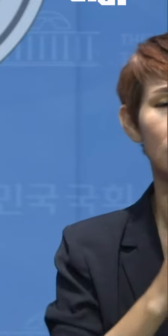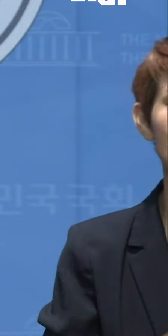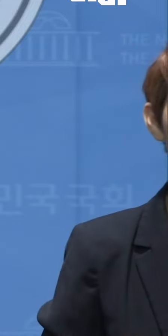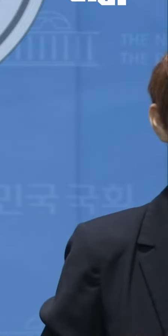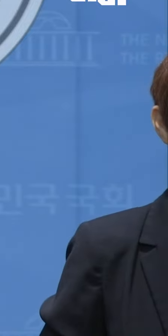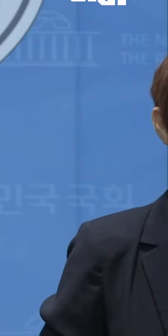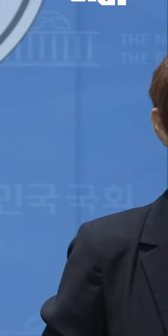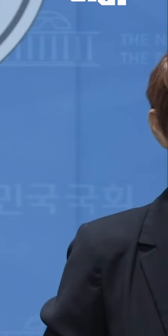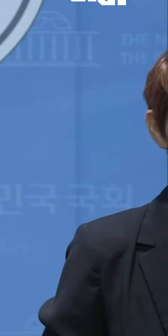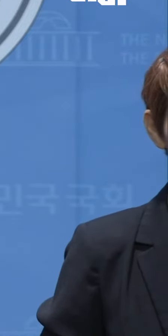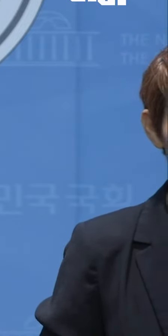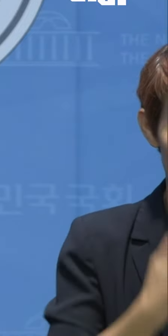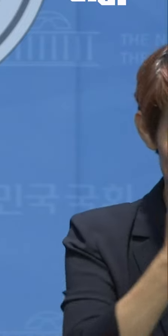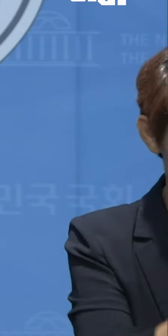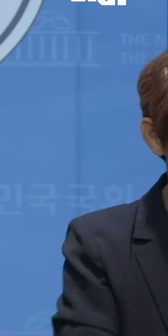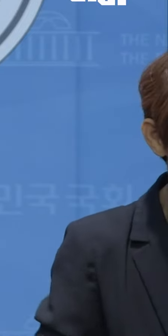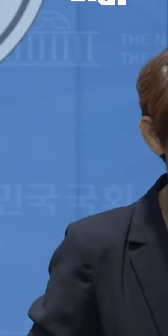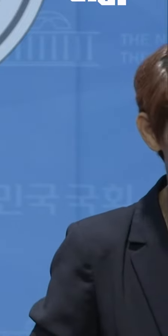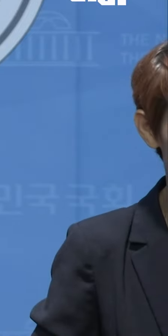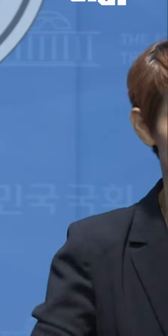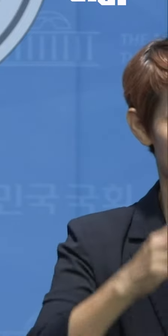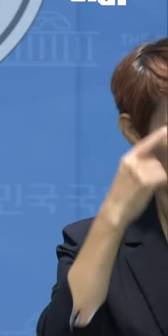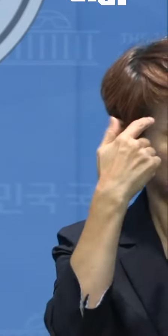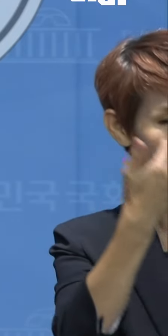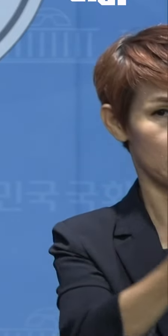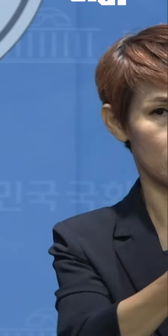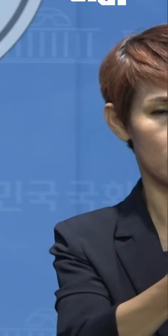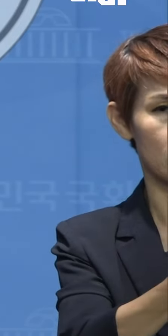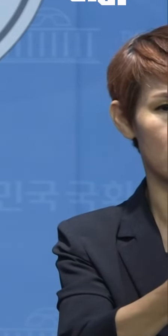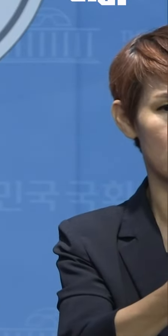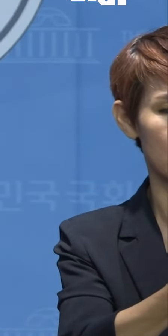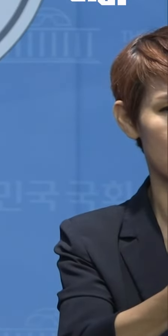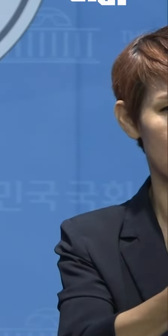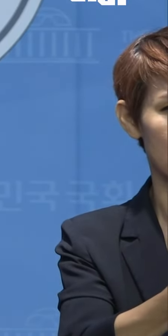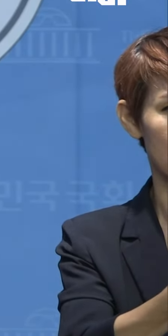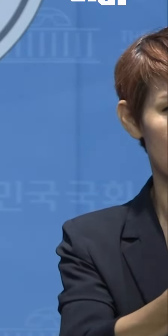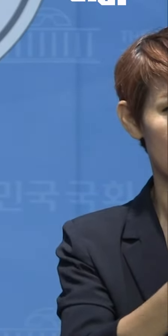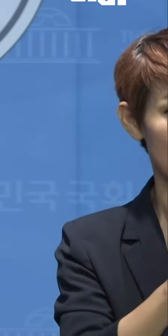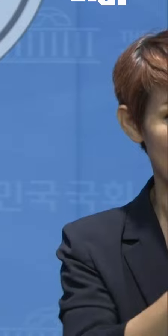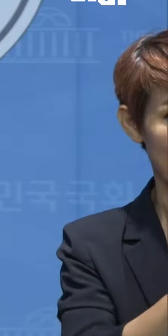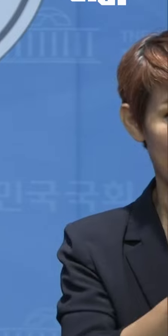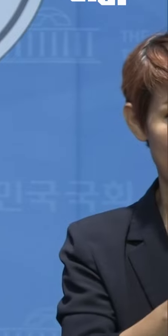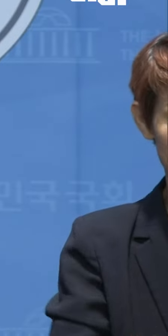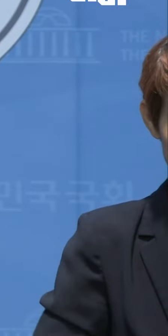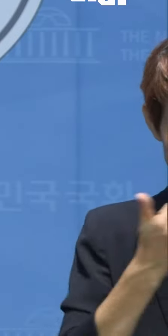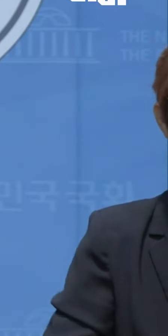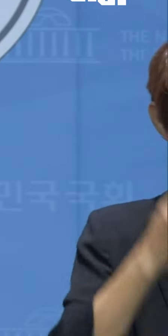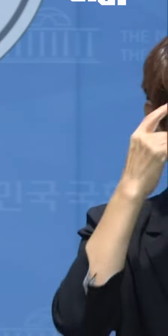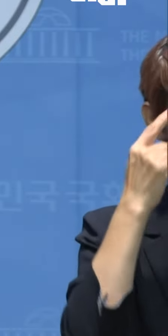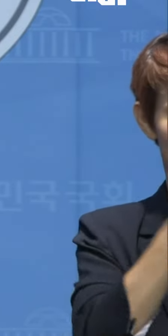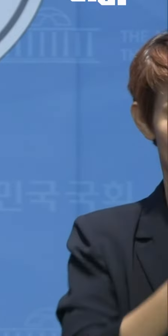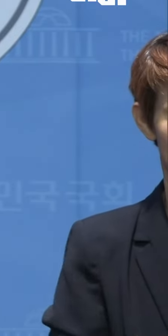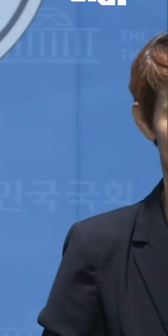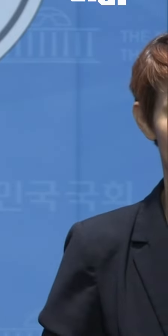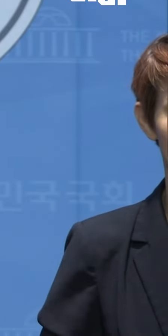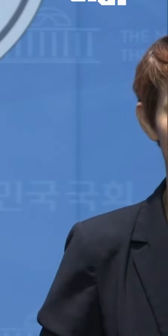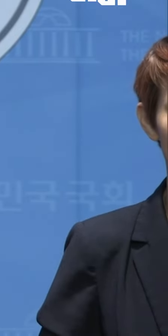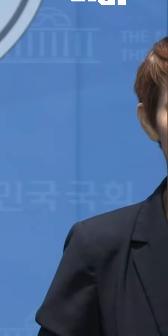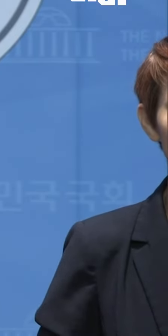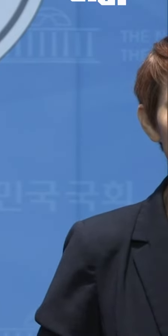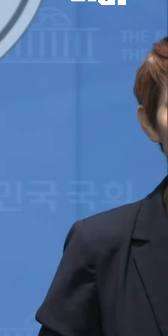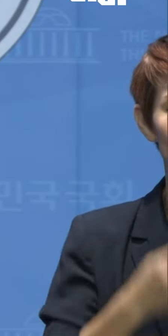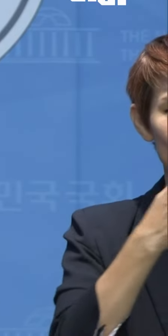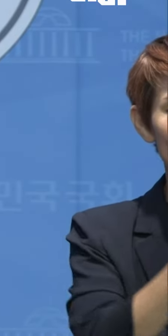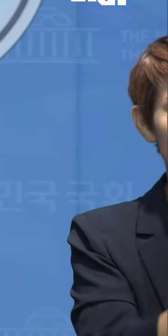무엇입니까 민주당은 반국가 세력이란 말에 왜 경기를 일으키는지 모르겠습니다 민주당이